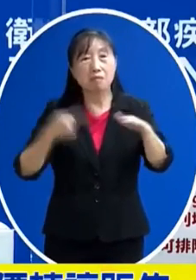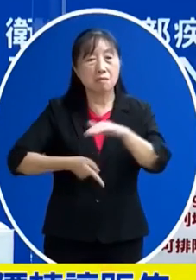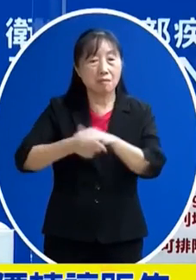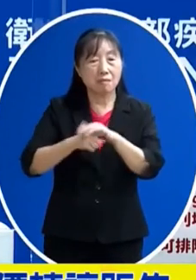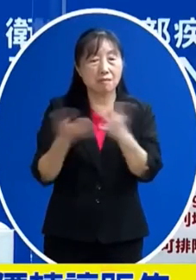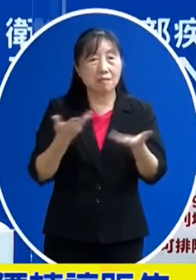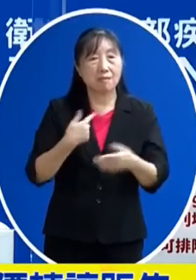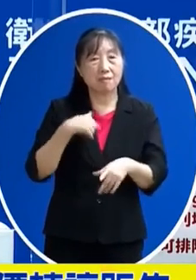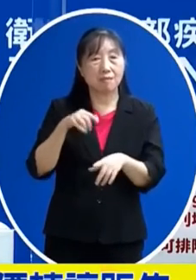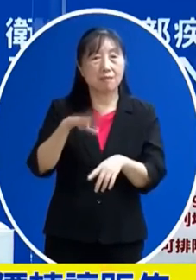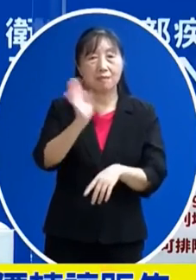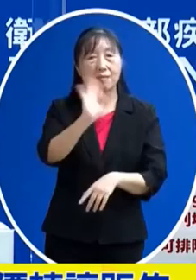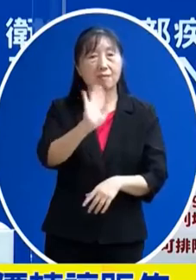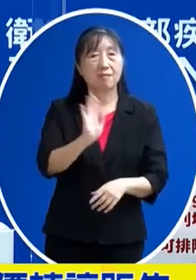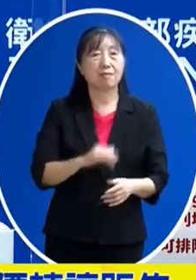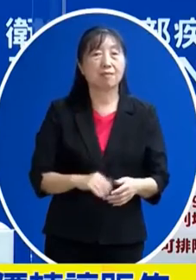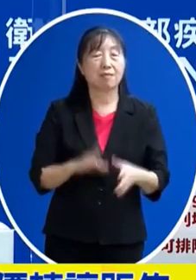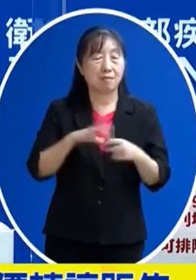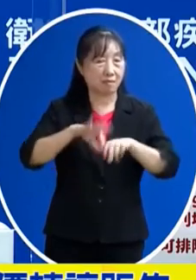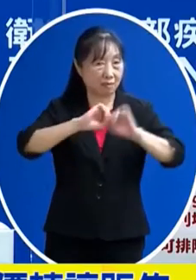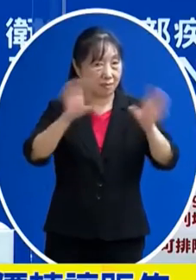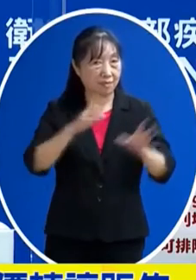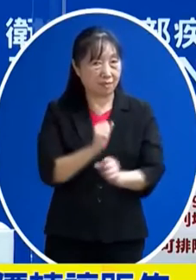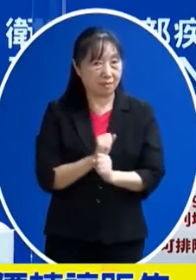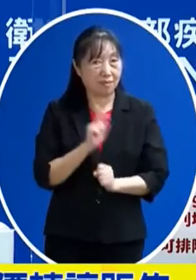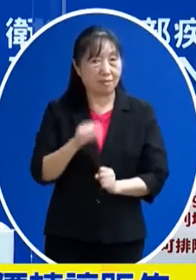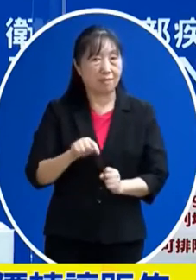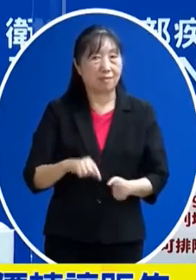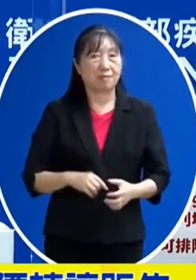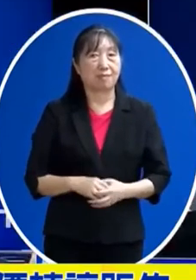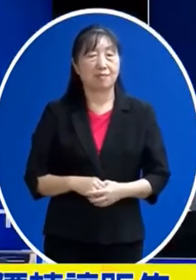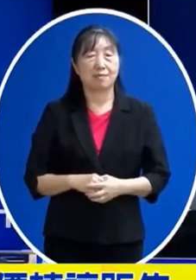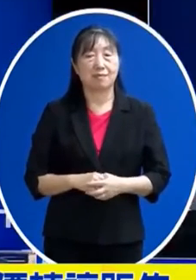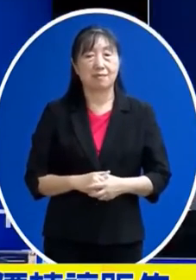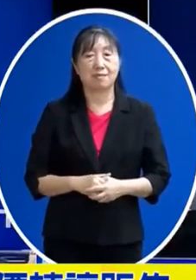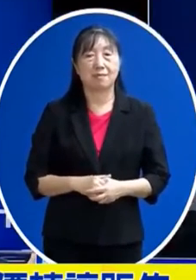部分，所以我们要一并来做呼吁。